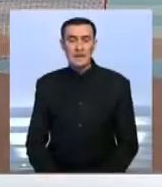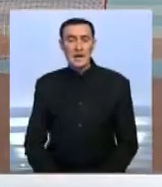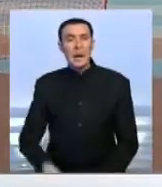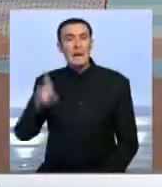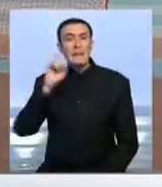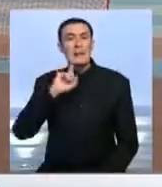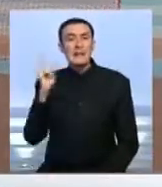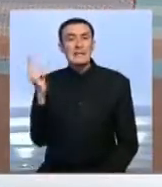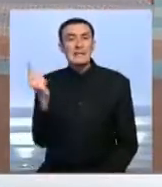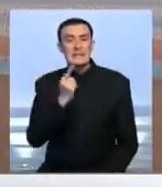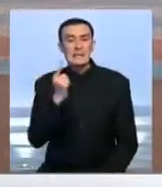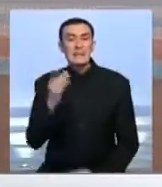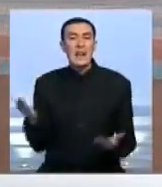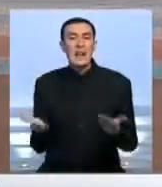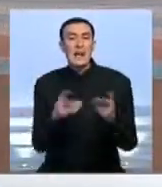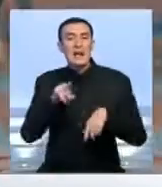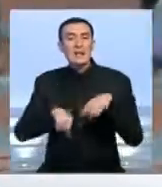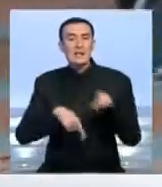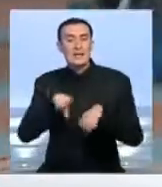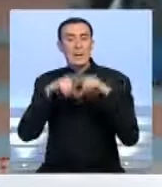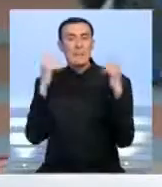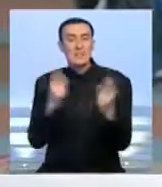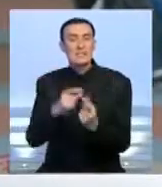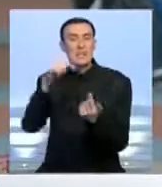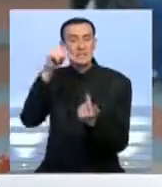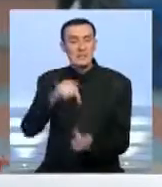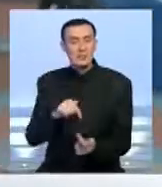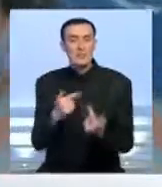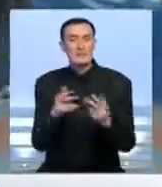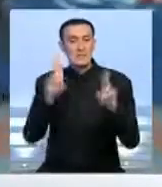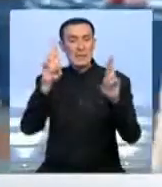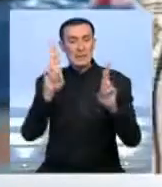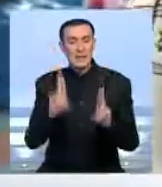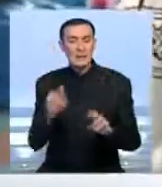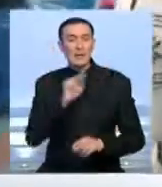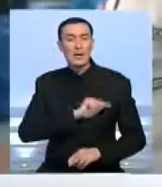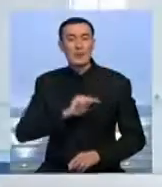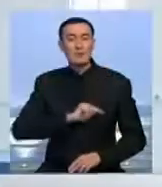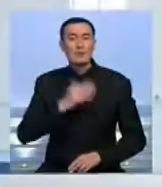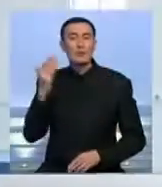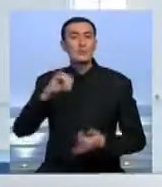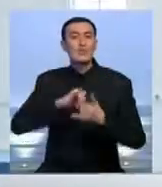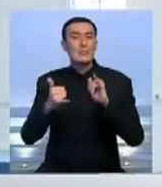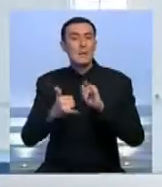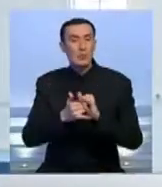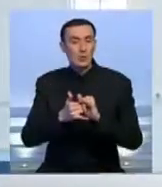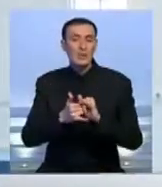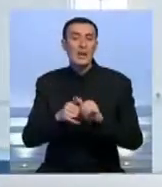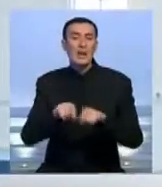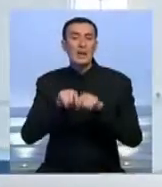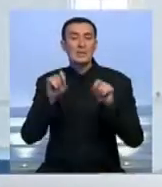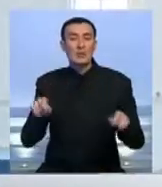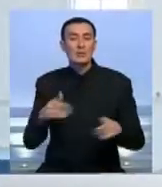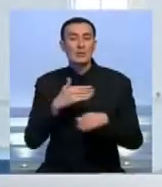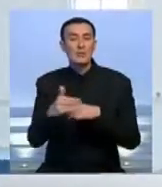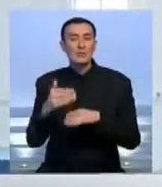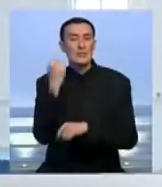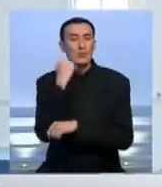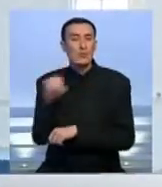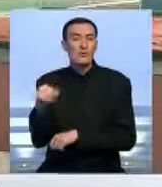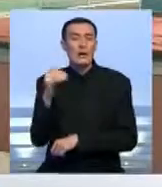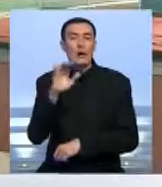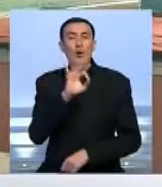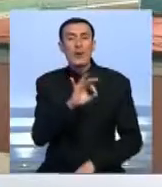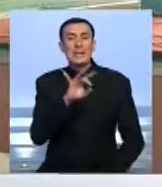Пока единственный в стране легкоатлетический манеж, соответствующий всем стандартам, работает в Усть-Каменогорске. Распахнул свои двери он после триумфа